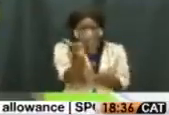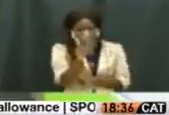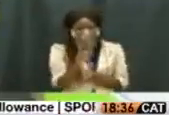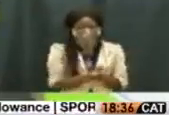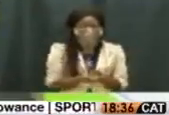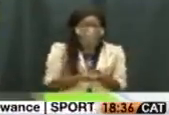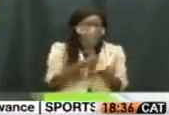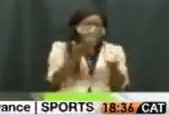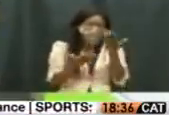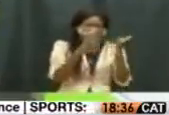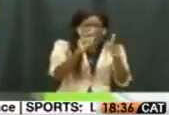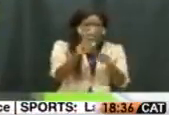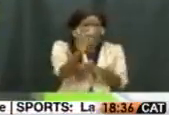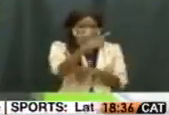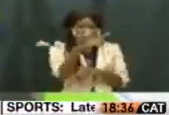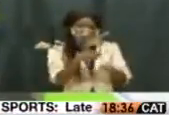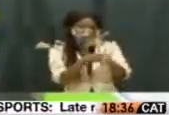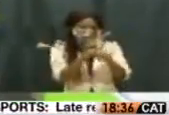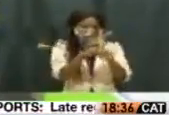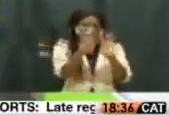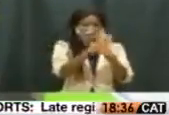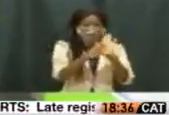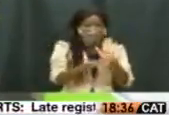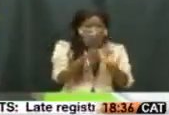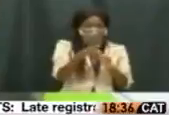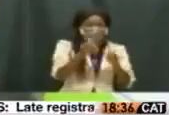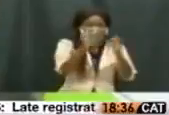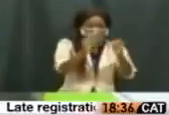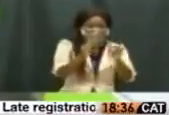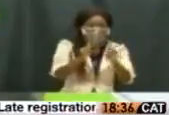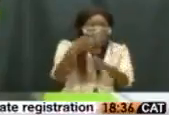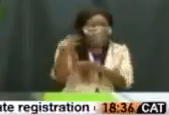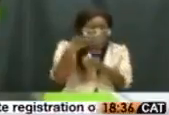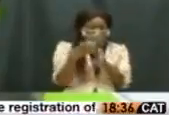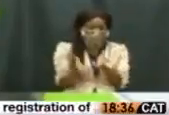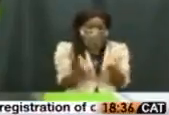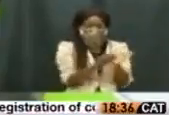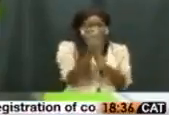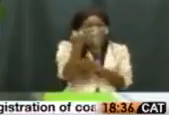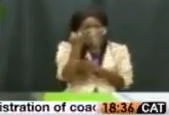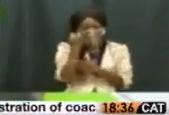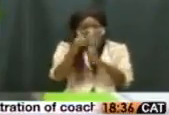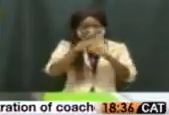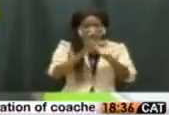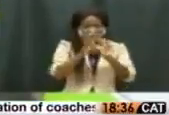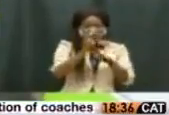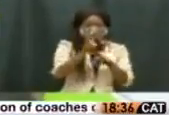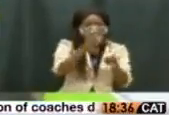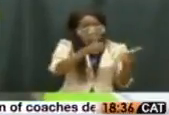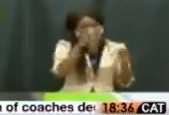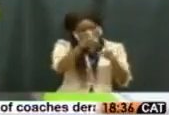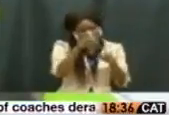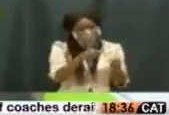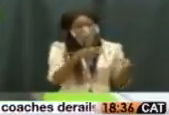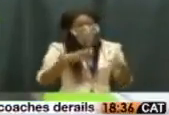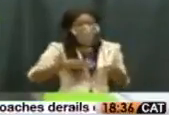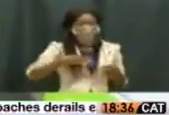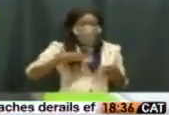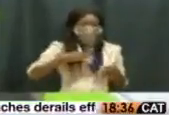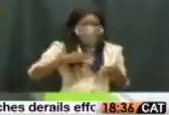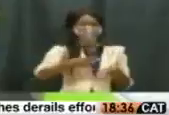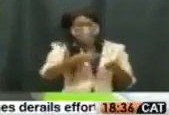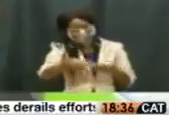nanka namalangiza anthu mumamizimu ndiponso njira ngati imeneyi ikuthandiza kwambiri ife kuti ni njira